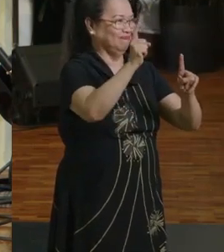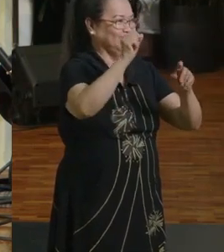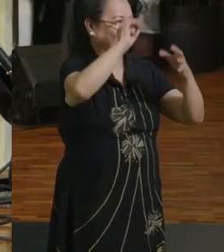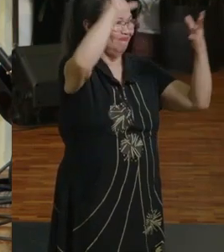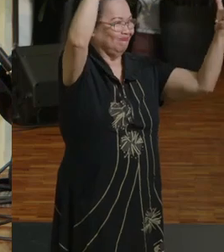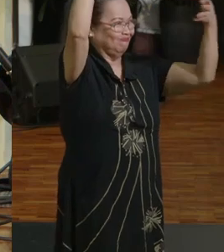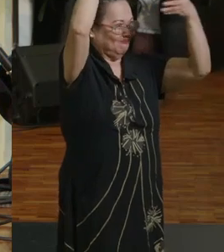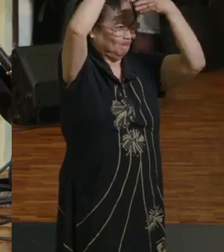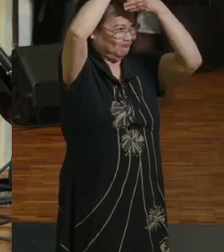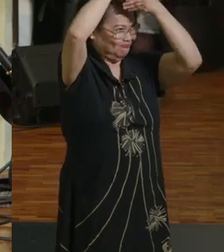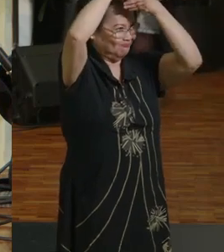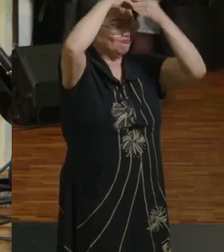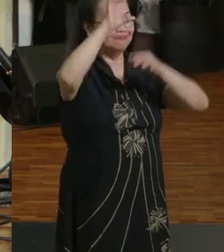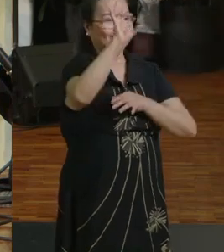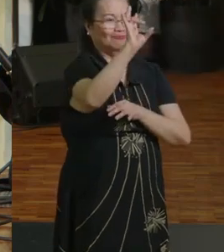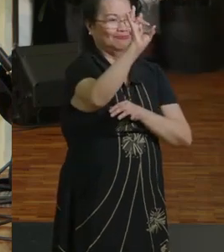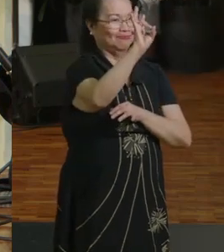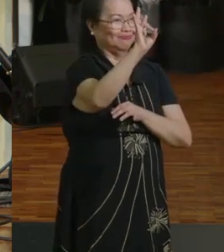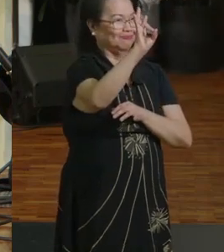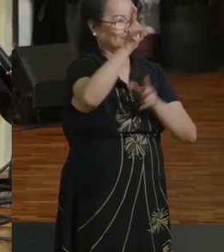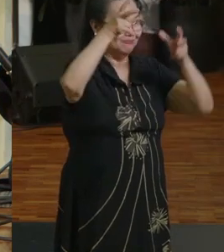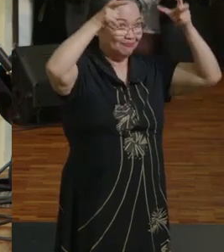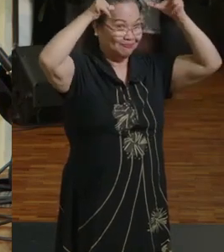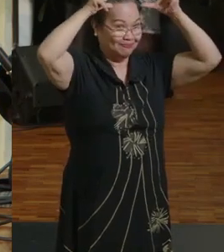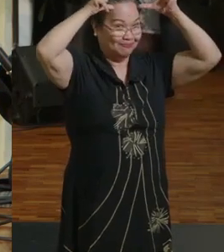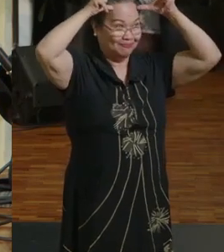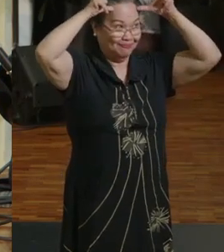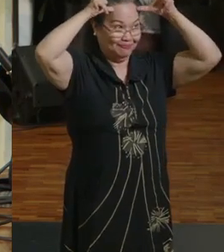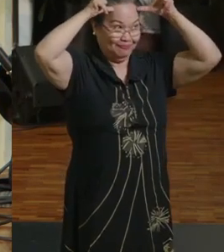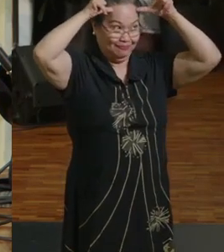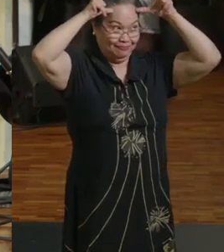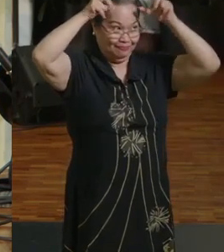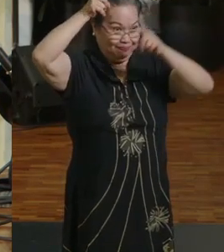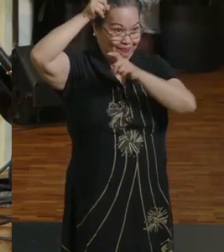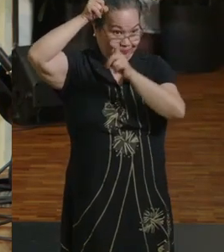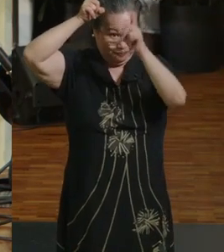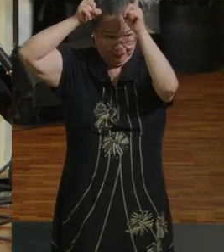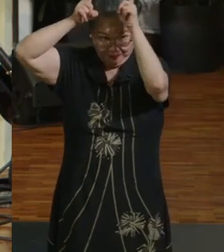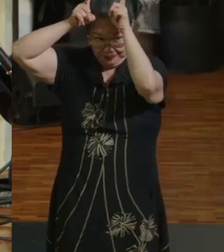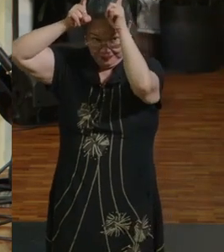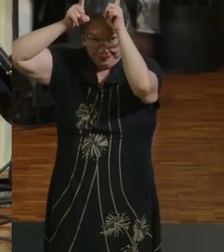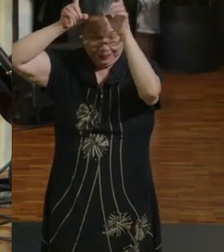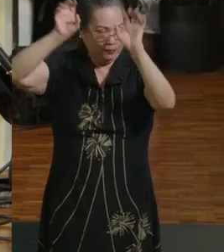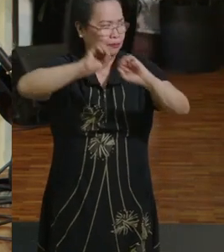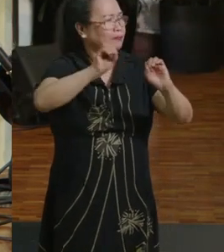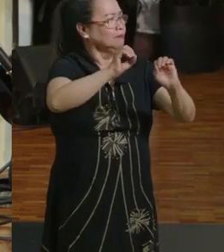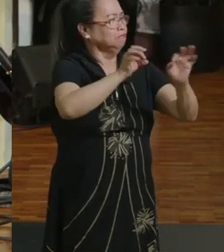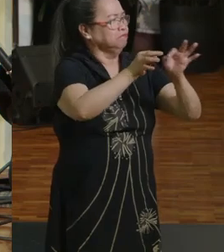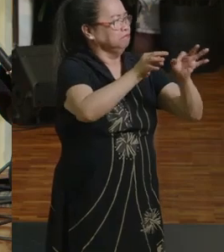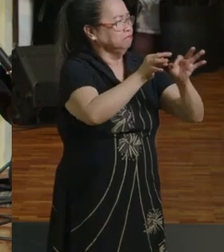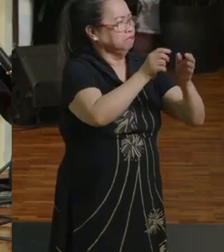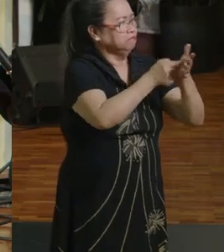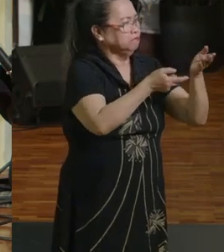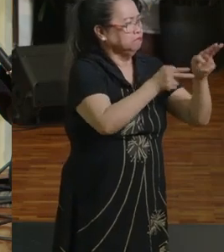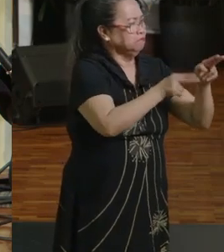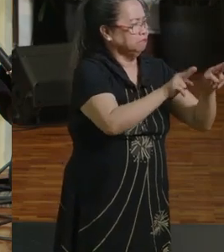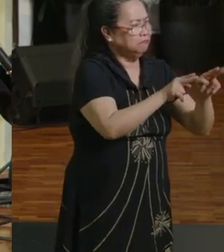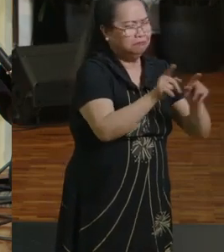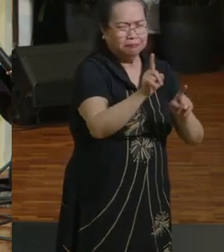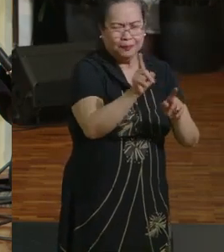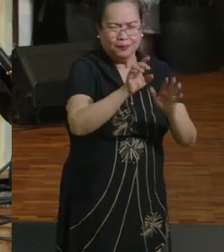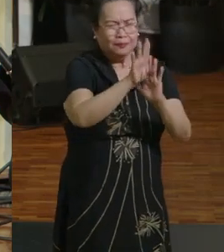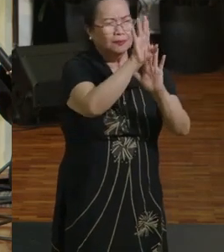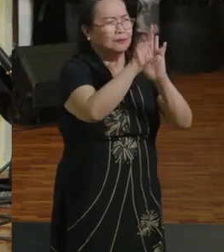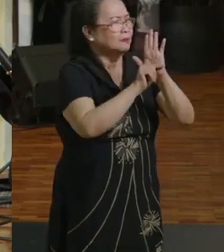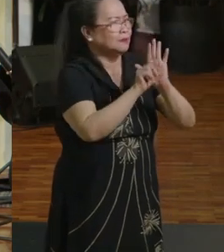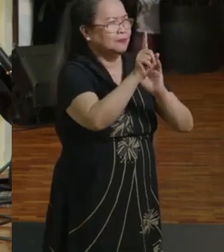sinaniban ng 7 demonyo. Hindi po natin alam, wala pong description kung ano nangyari sa kanya, kung anong